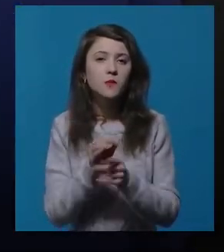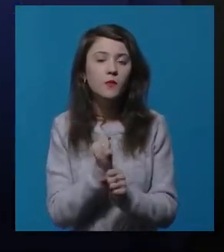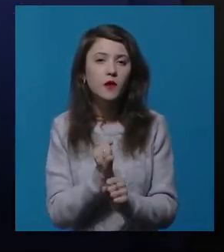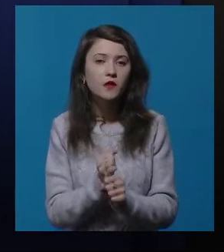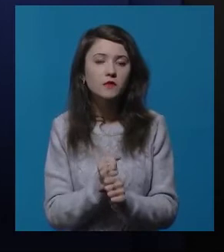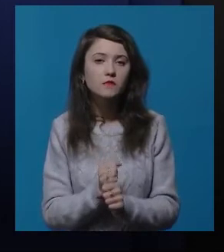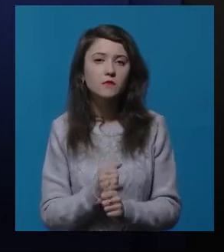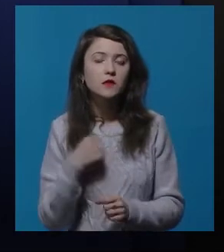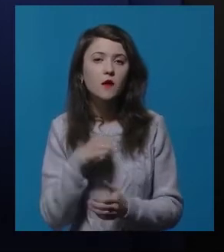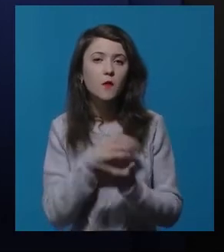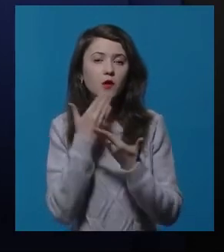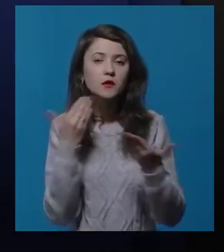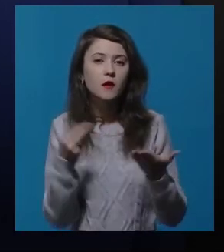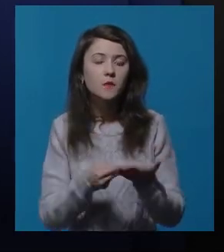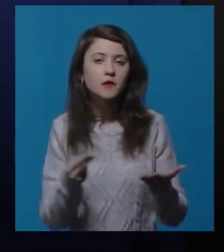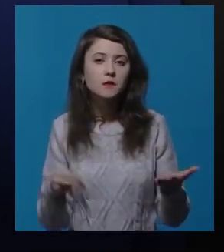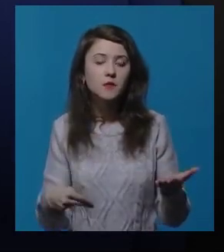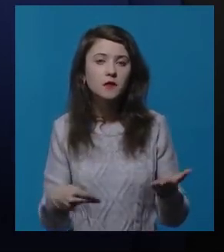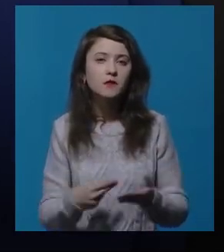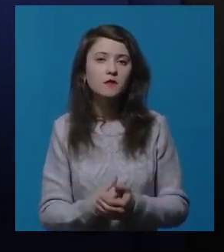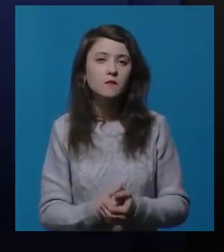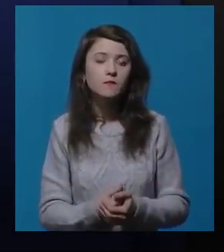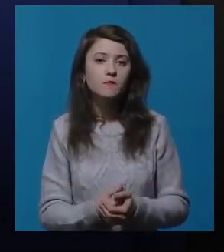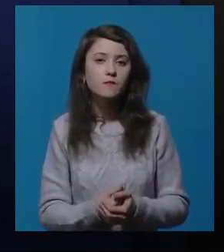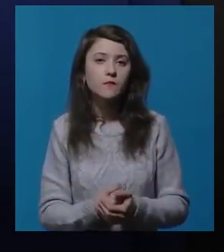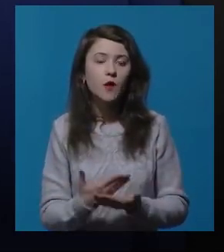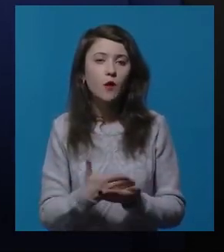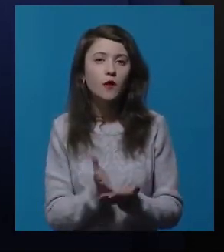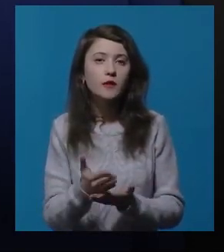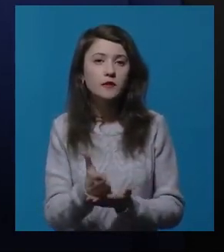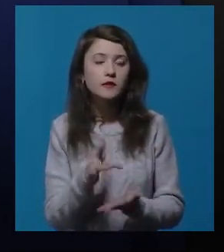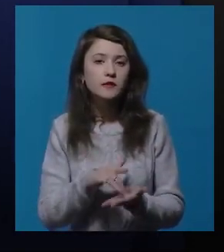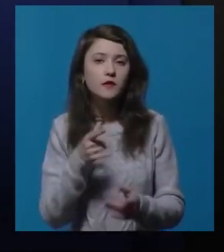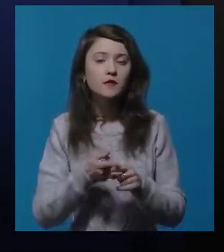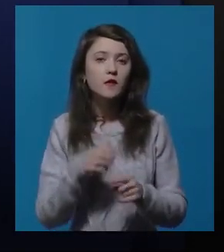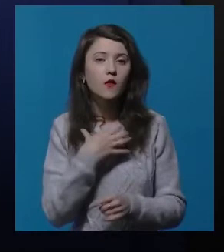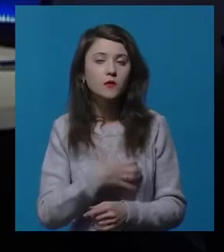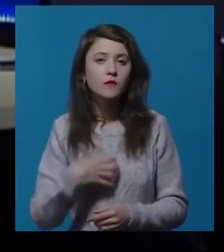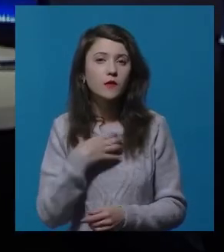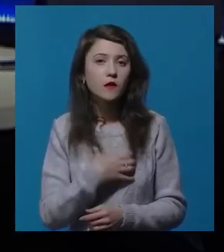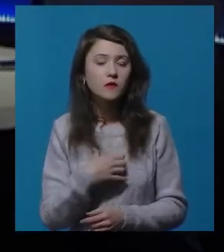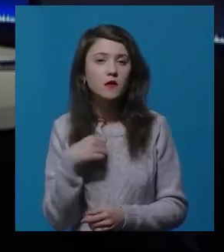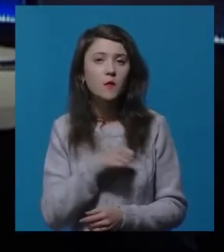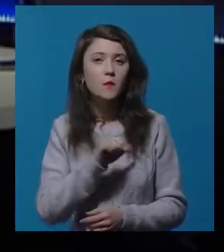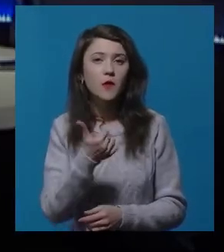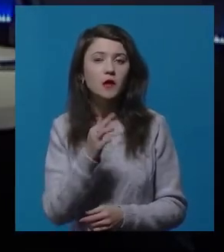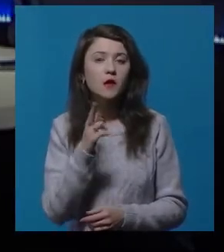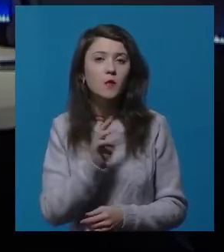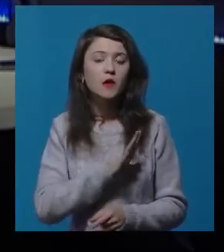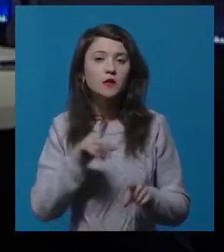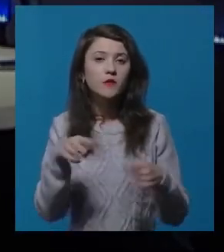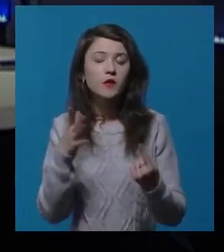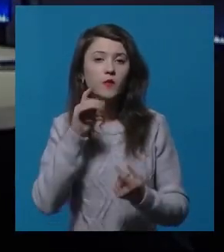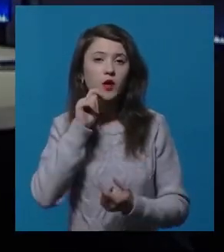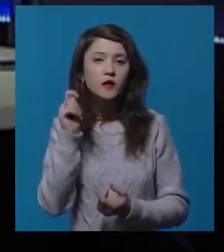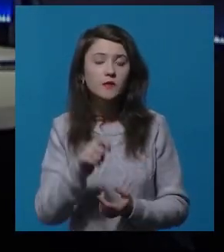Саме останній меморандум ось підписаний координаційним центром. Це головна структура і сама перша, яка, до речі, була створена в Україні.